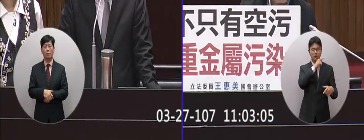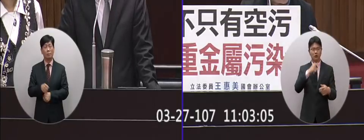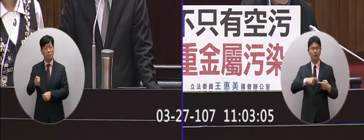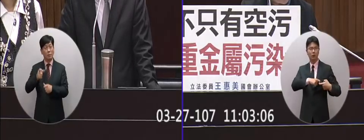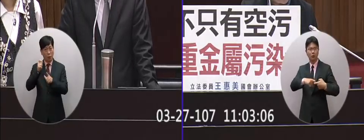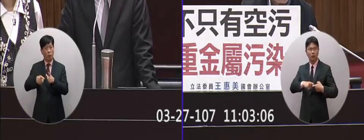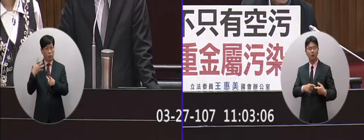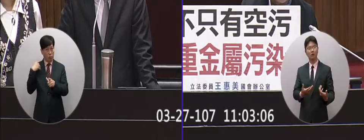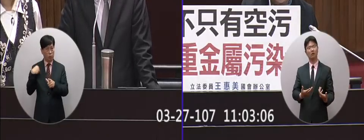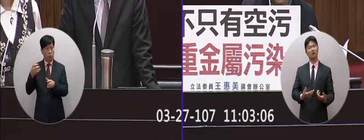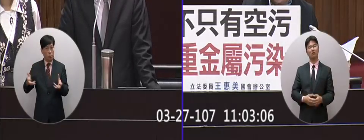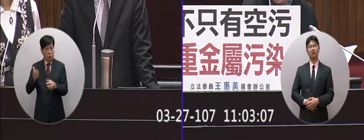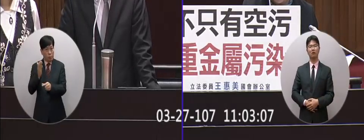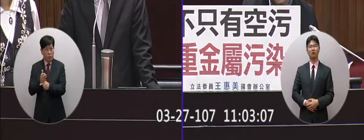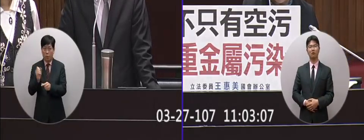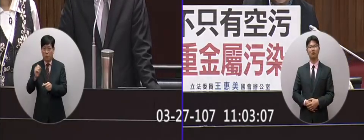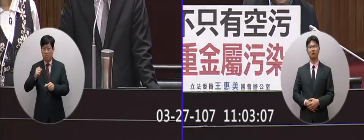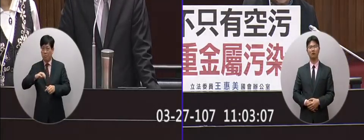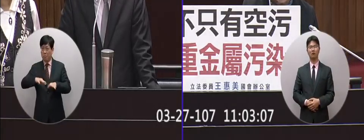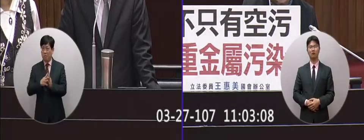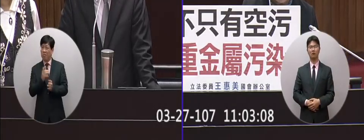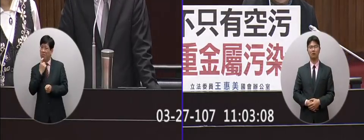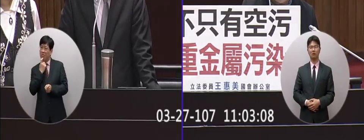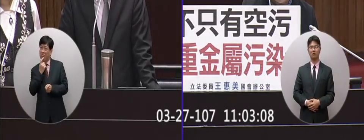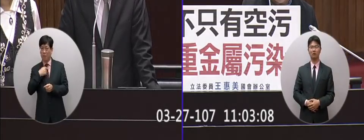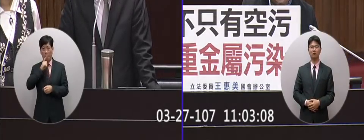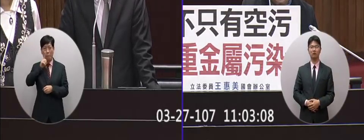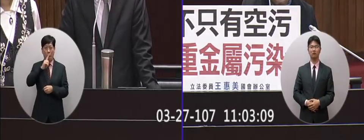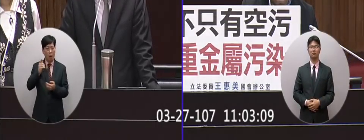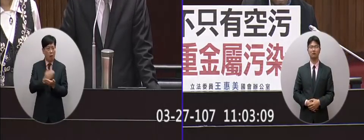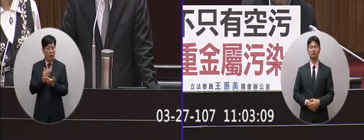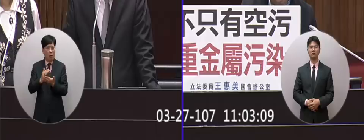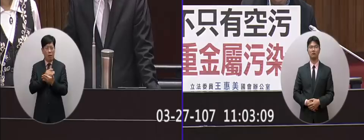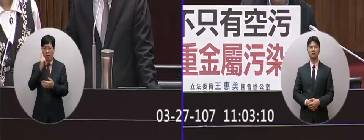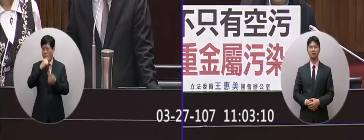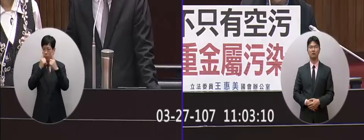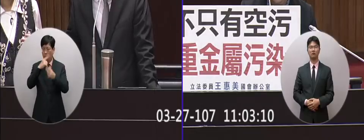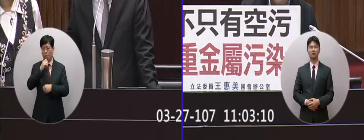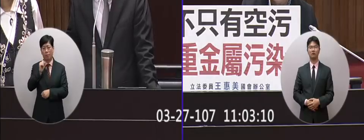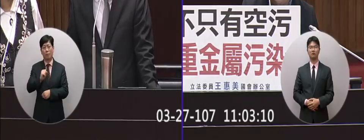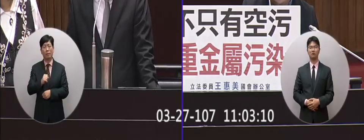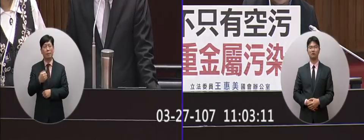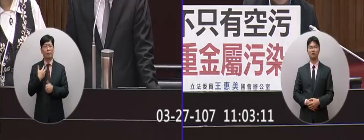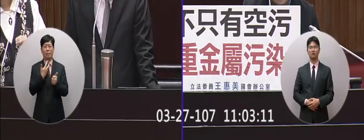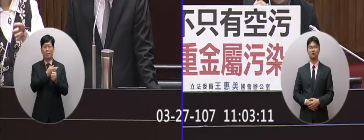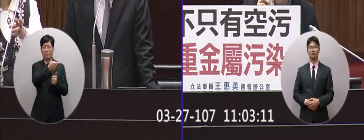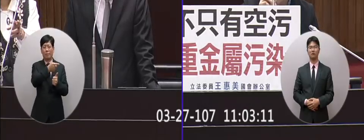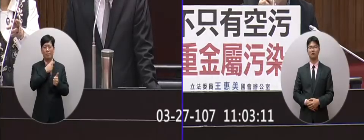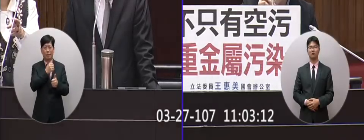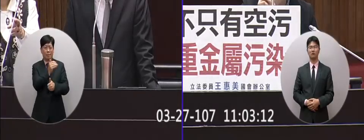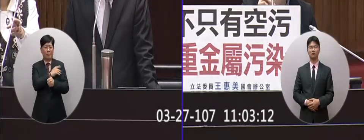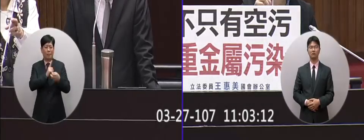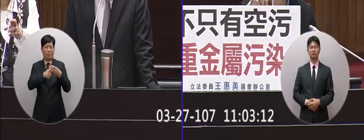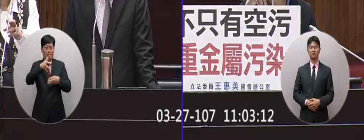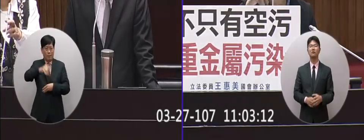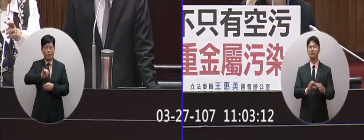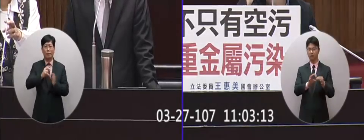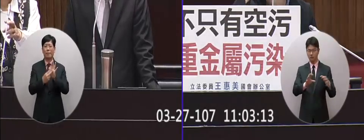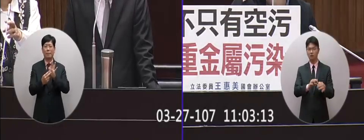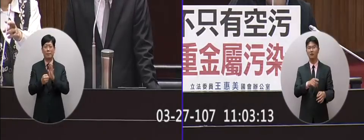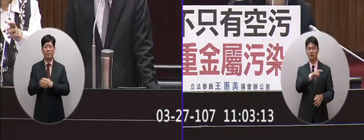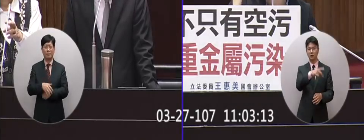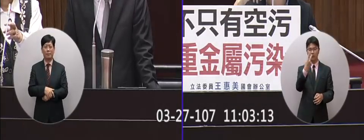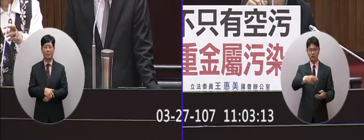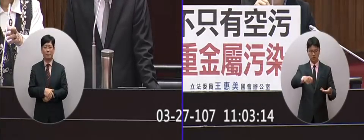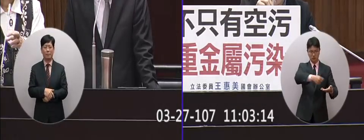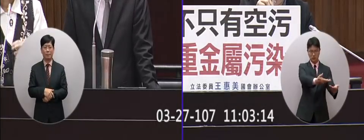他公司还在兴建，不宜此刻就如此批评他了哈。那我让这个陈楚伟跟你说， 没关系，你那个再